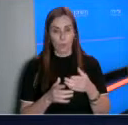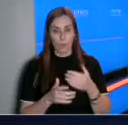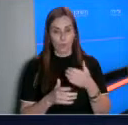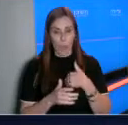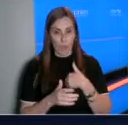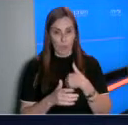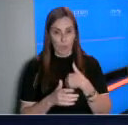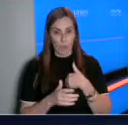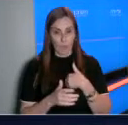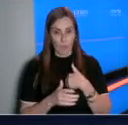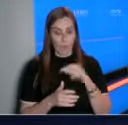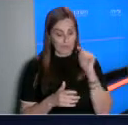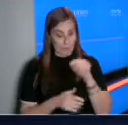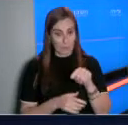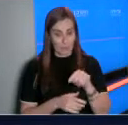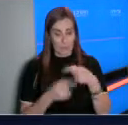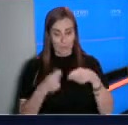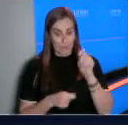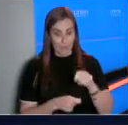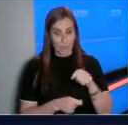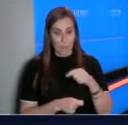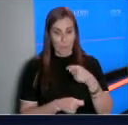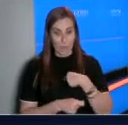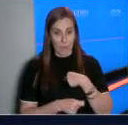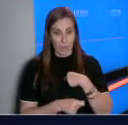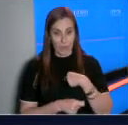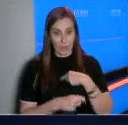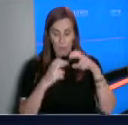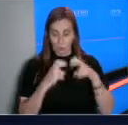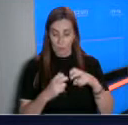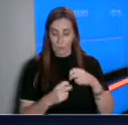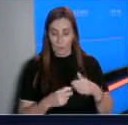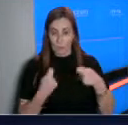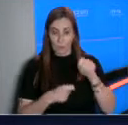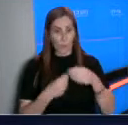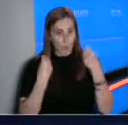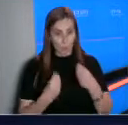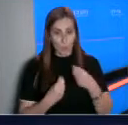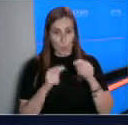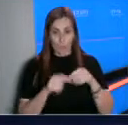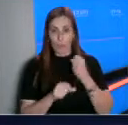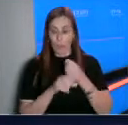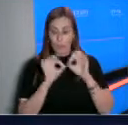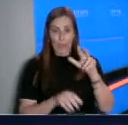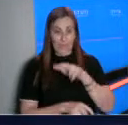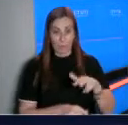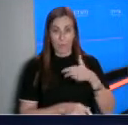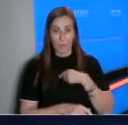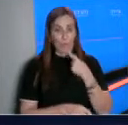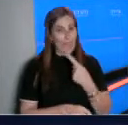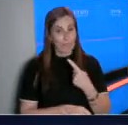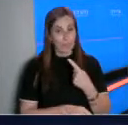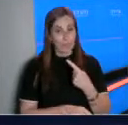כשאנחנו נגיע לחברי כנסת, ואנחנו נשב עם חברי כנסת טובים, שבאים לעשות למען הציבור, ואנחנו נגיד